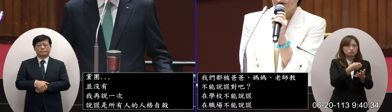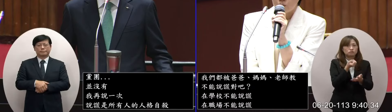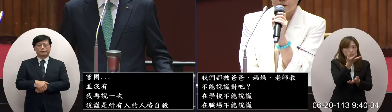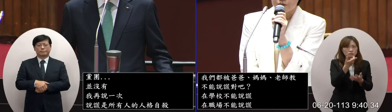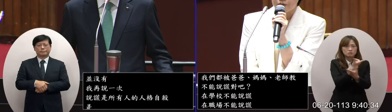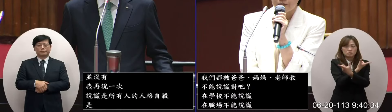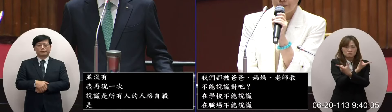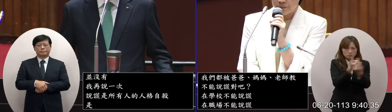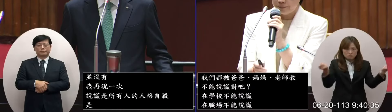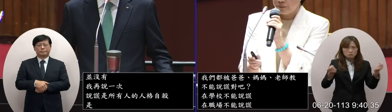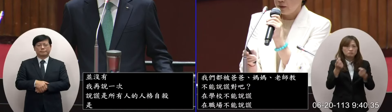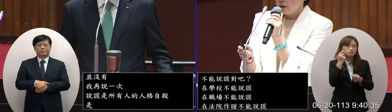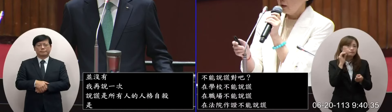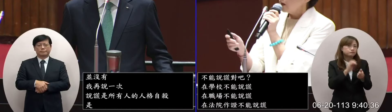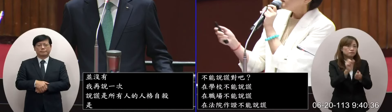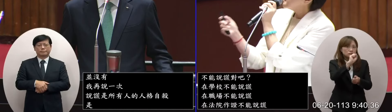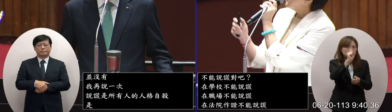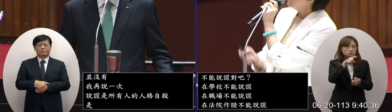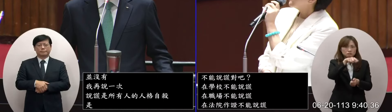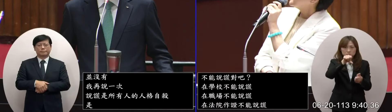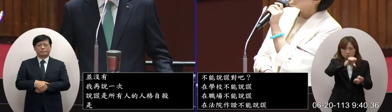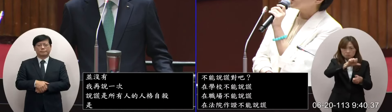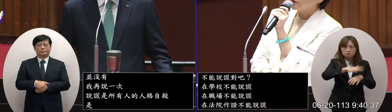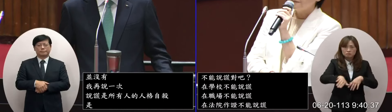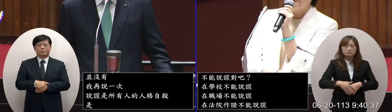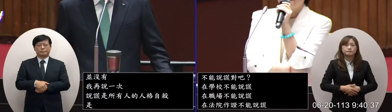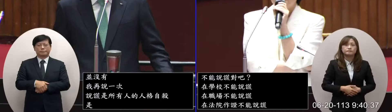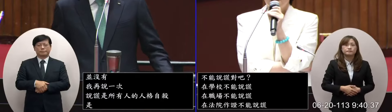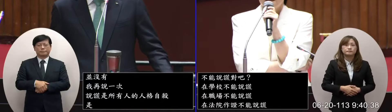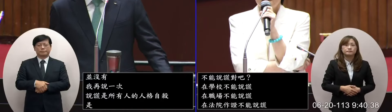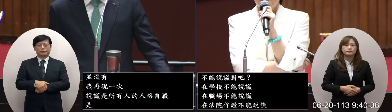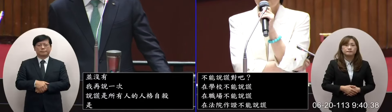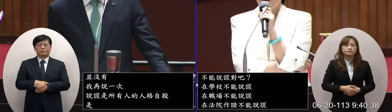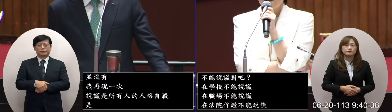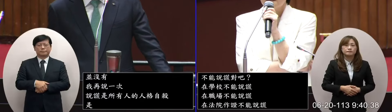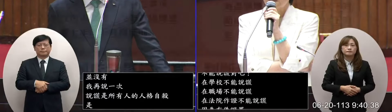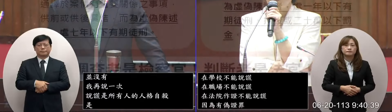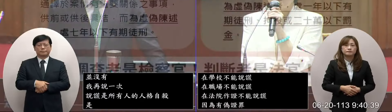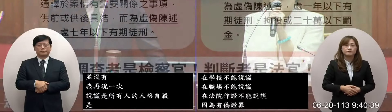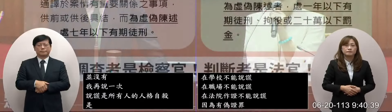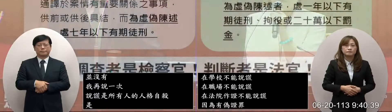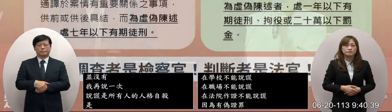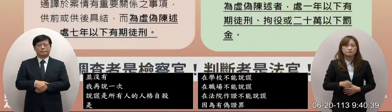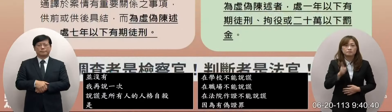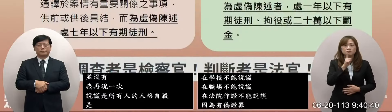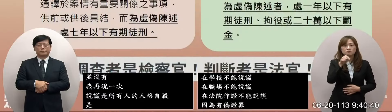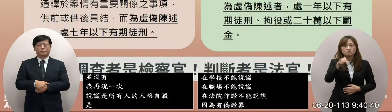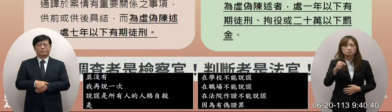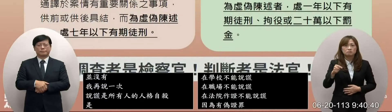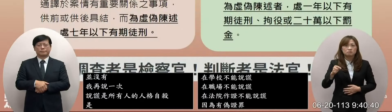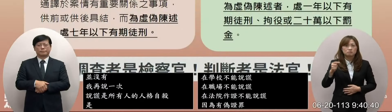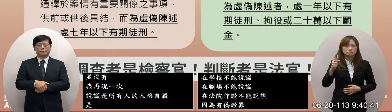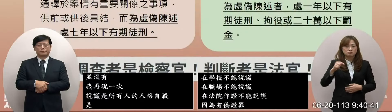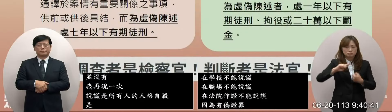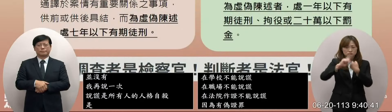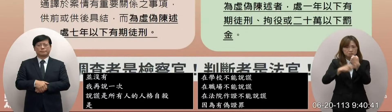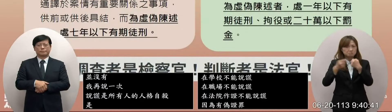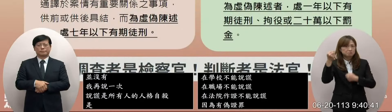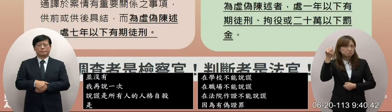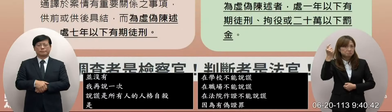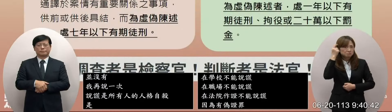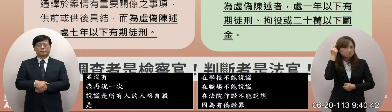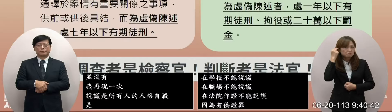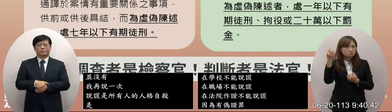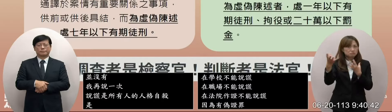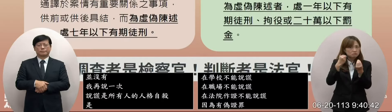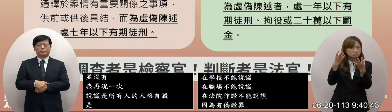有伪证罪。接下来我要跟你说，你们说这个不明确的法律概念，来，部长你要上来请